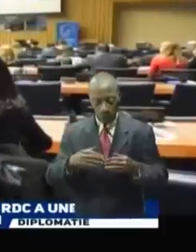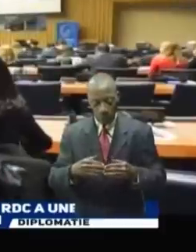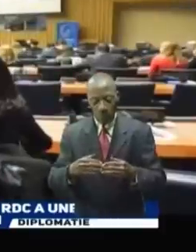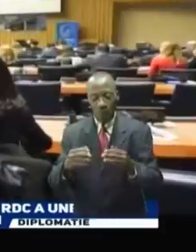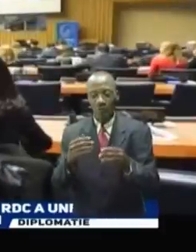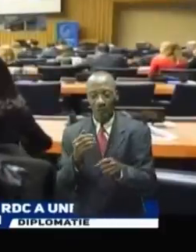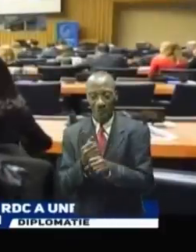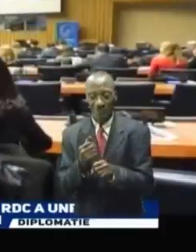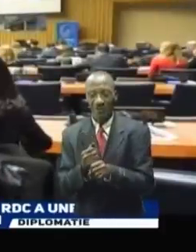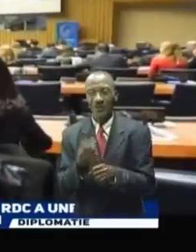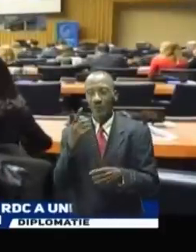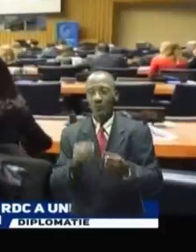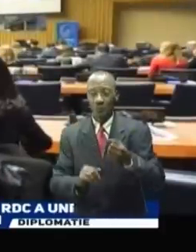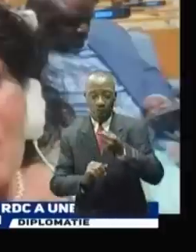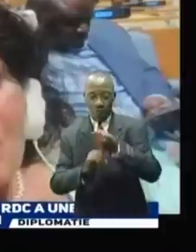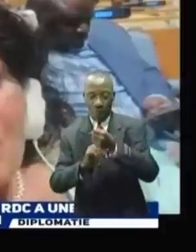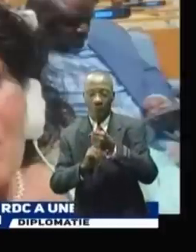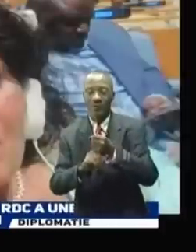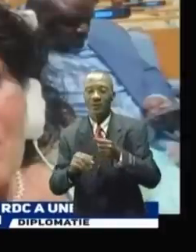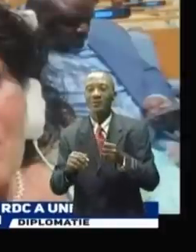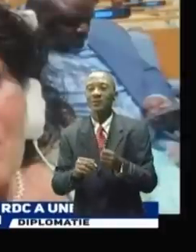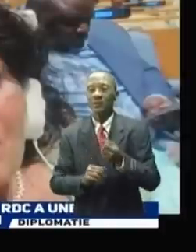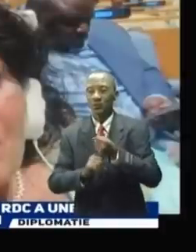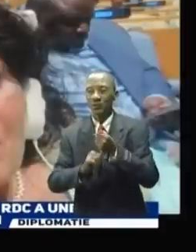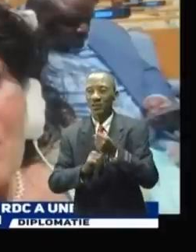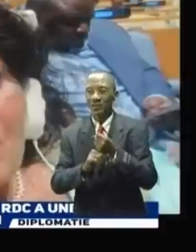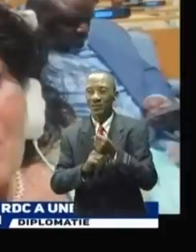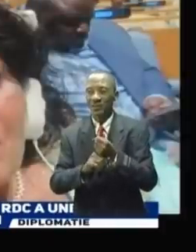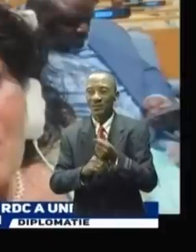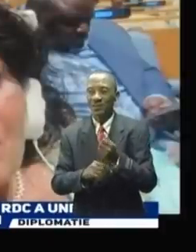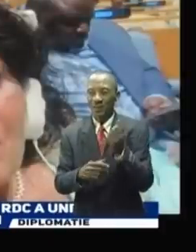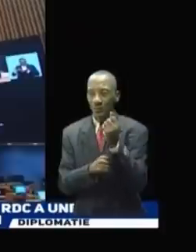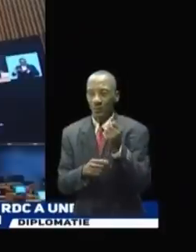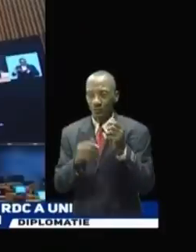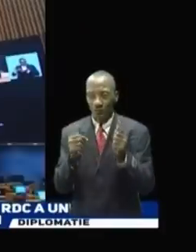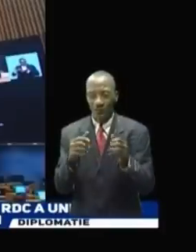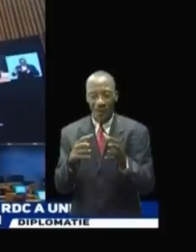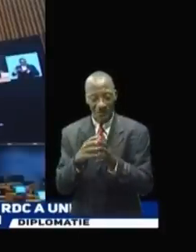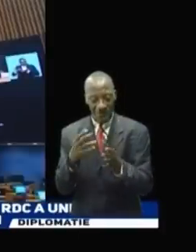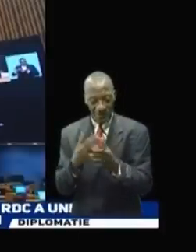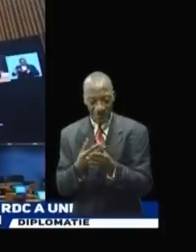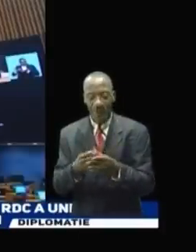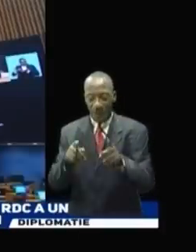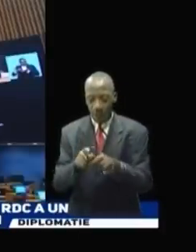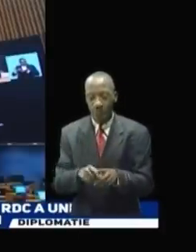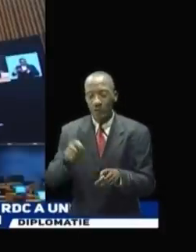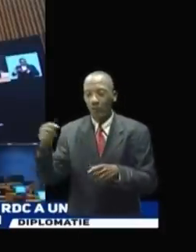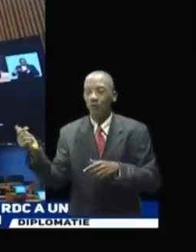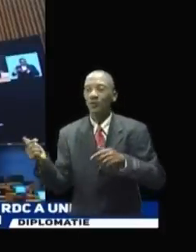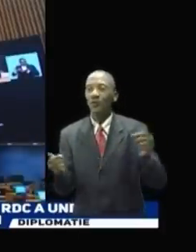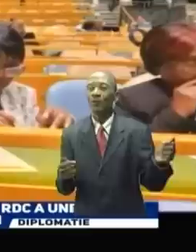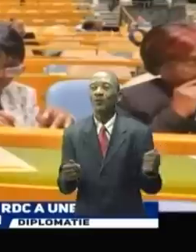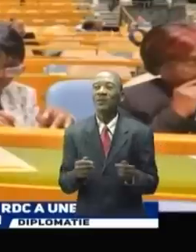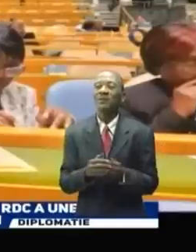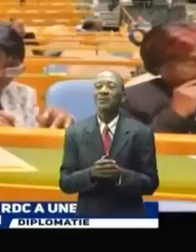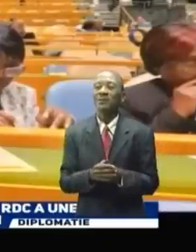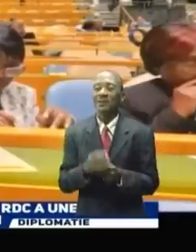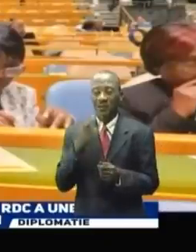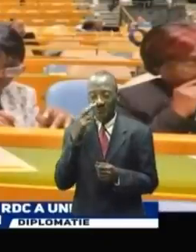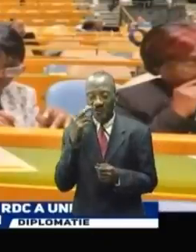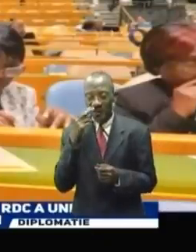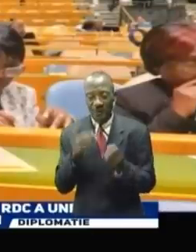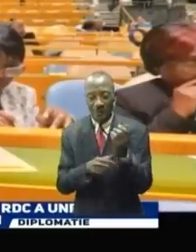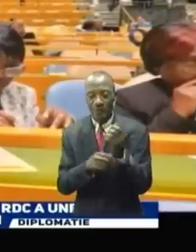Par ailleurs, Irène Essambo Diatta a également évoqué les défis à relever qui mettent en mal la poursuite de la mise en œuvre de